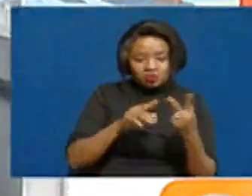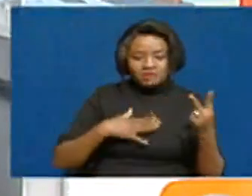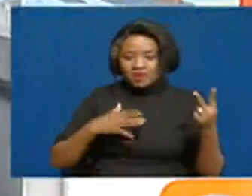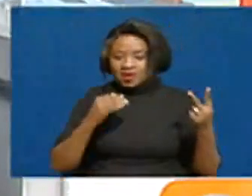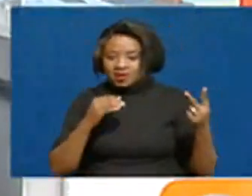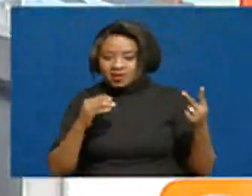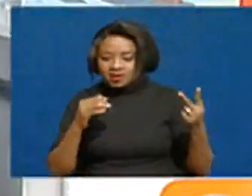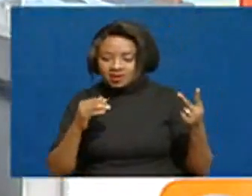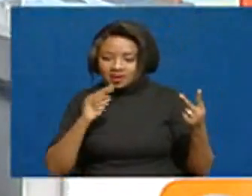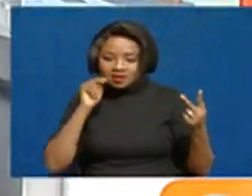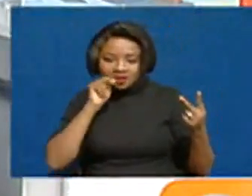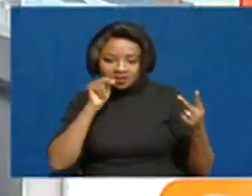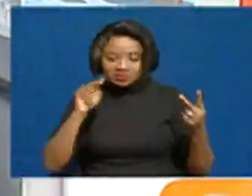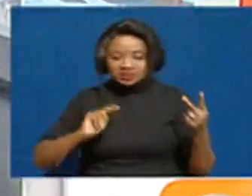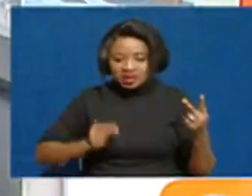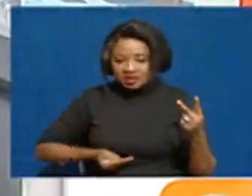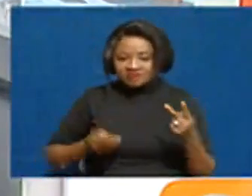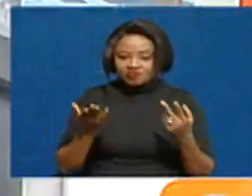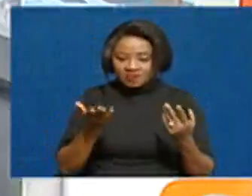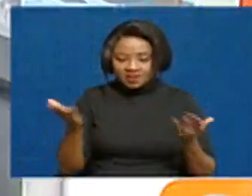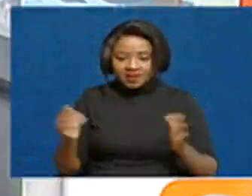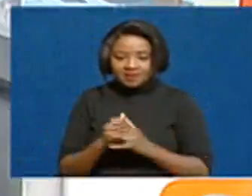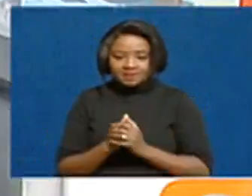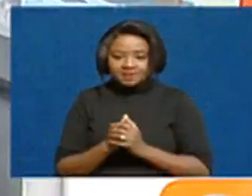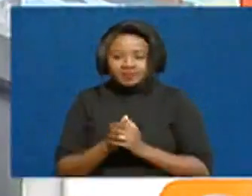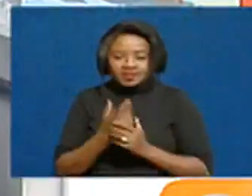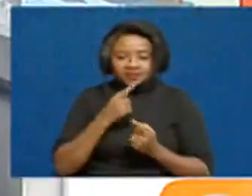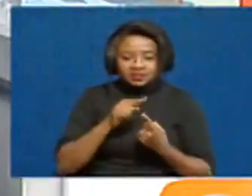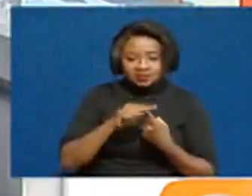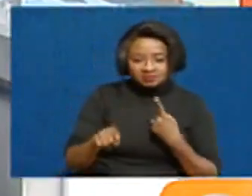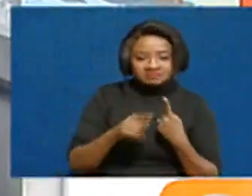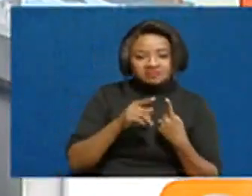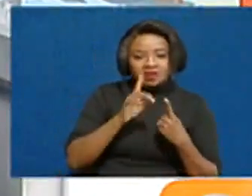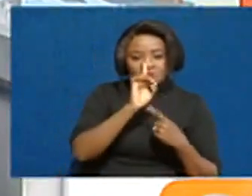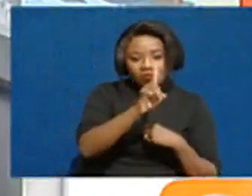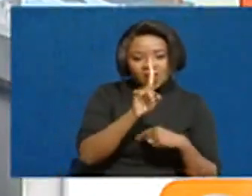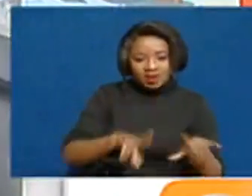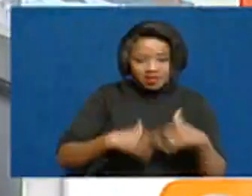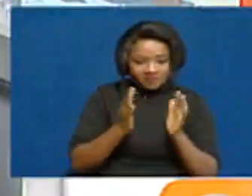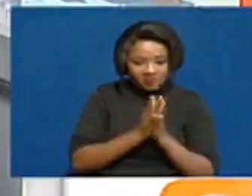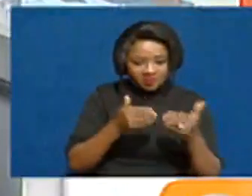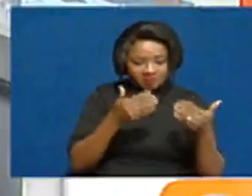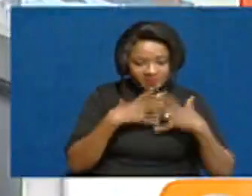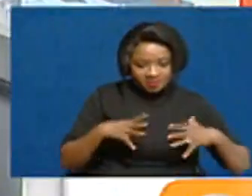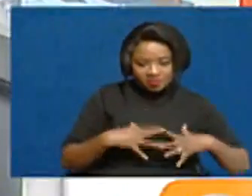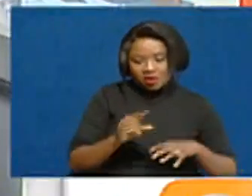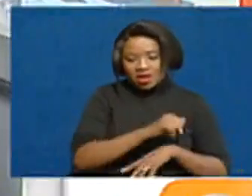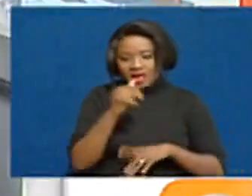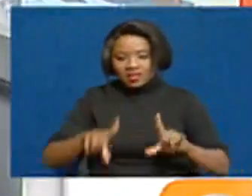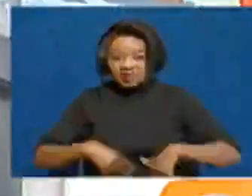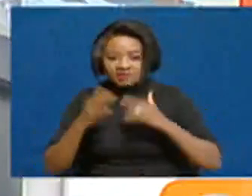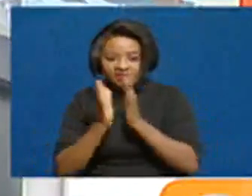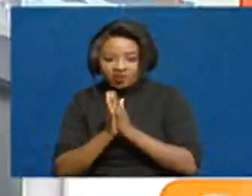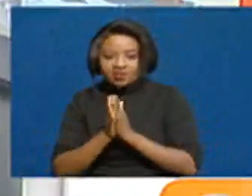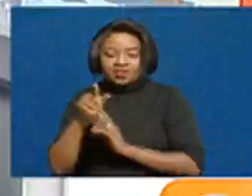hawa, lakini maisha yao ni tofauti. Milia anaishi mwituni, kihongwe anaishi na binadamu. Ni mtumwa wake, maisha yake